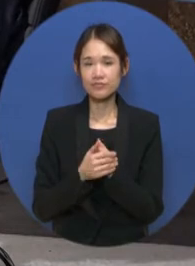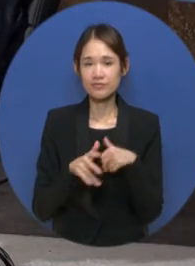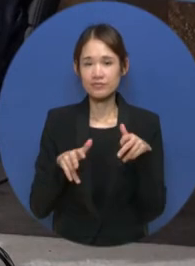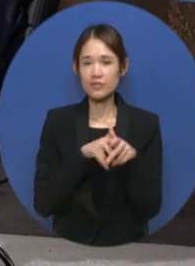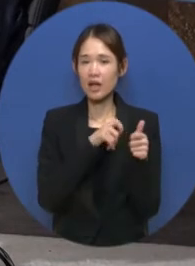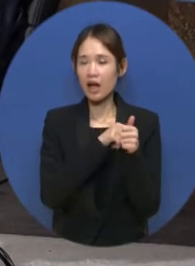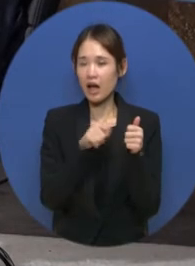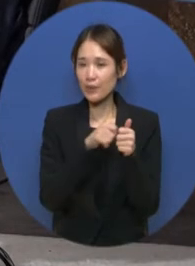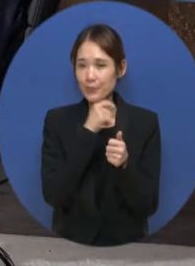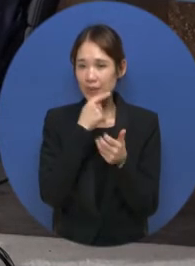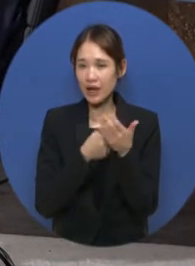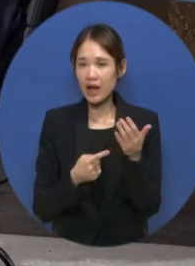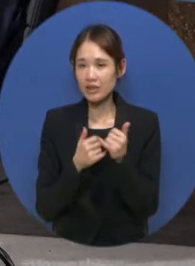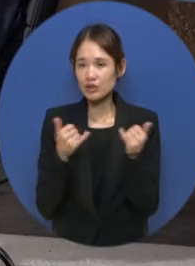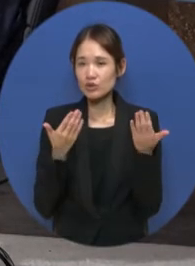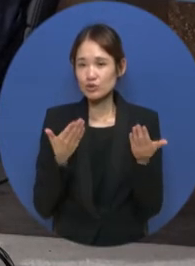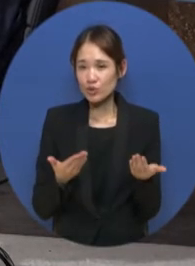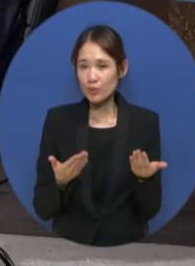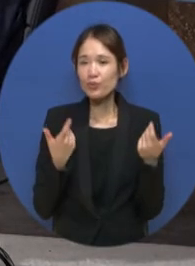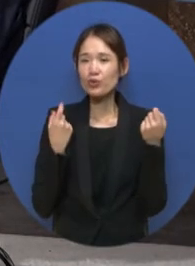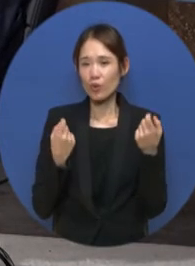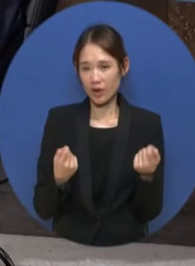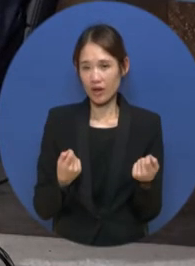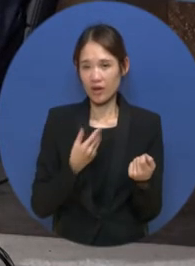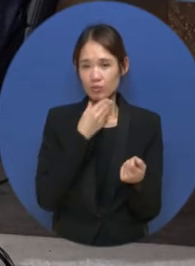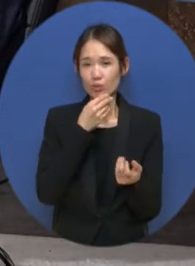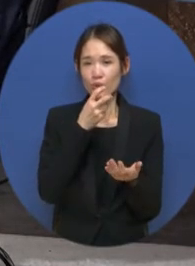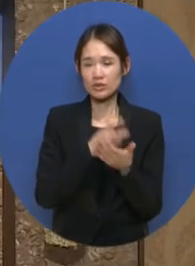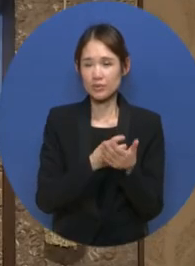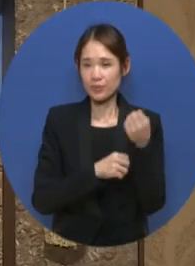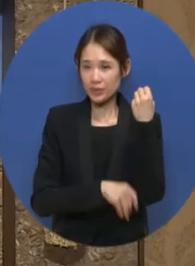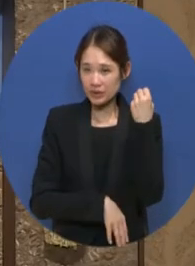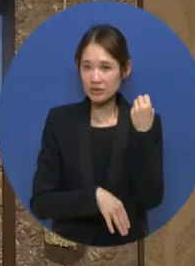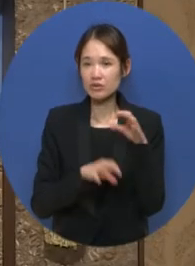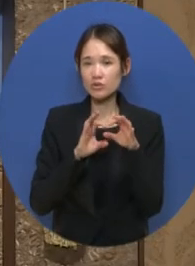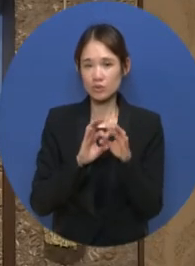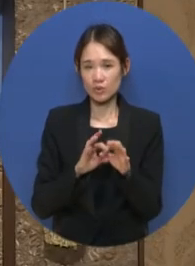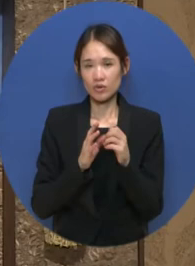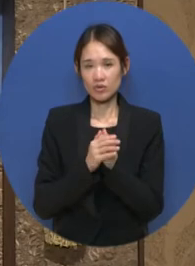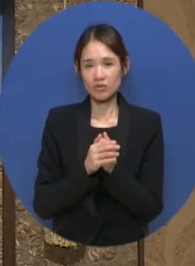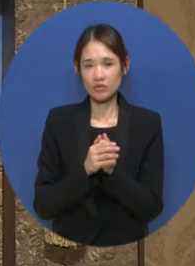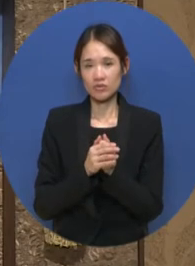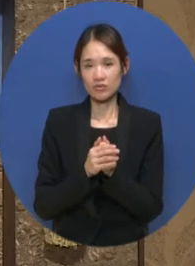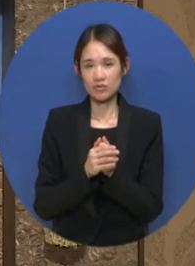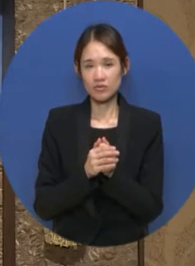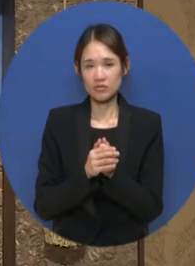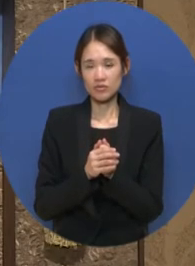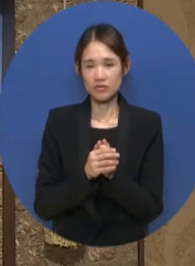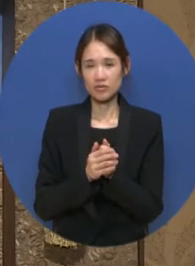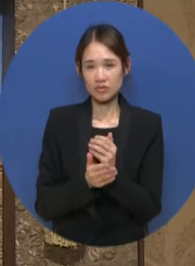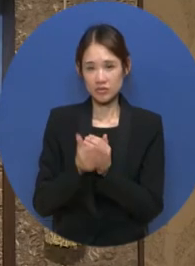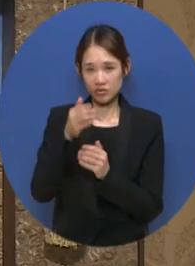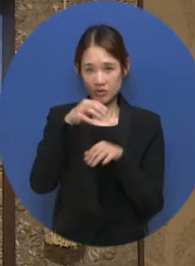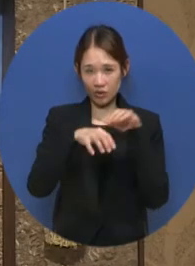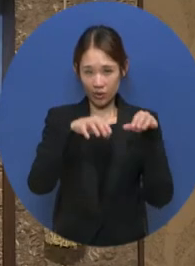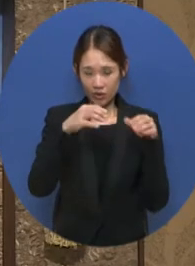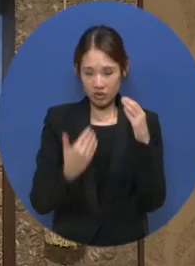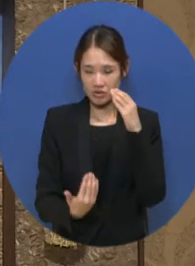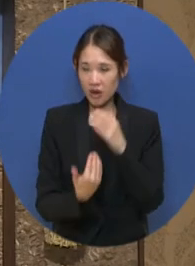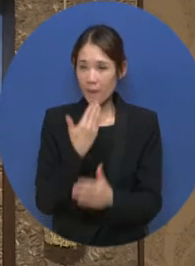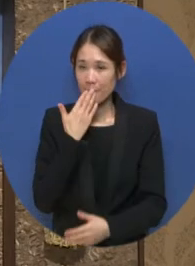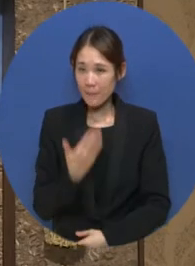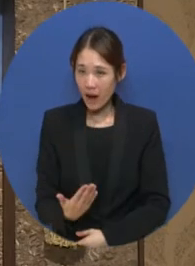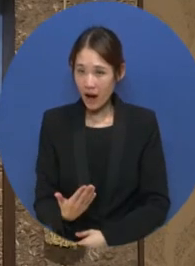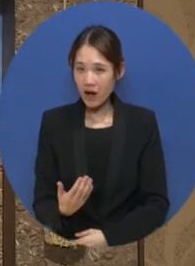표정 쉼터 역시 이 장애 복지 법에 근거해서 이제 깃 그 중앙 그 시도에서 설치를 할 수 있도록